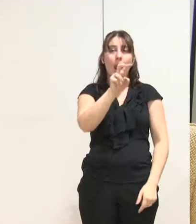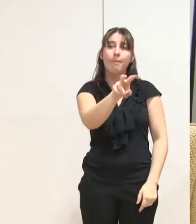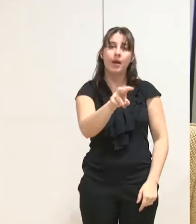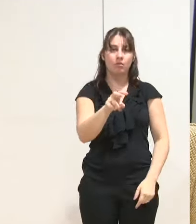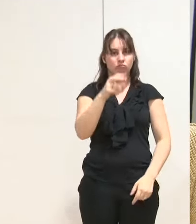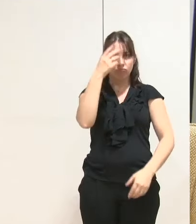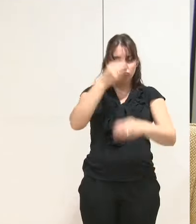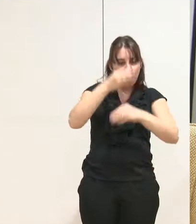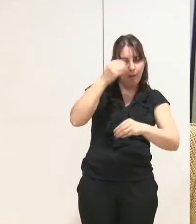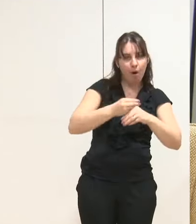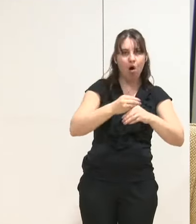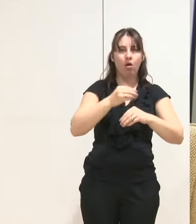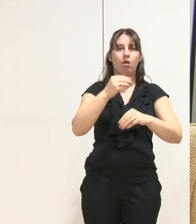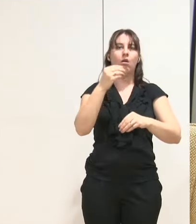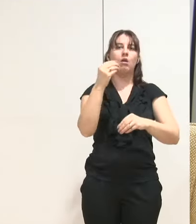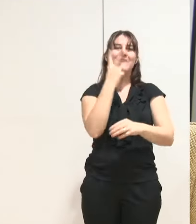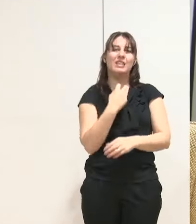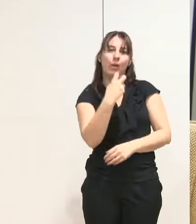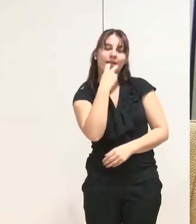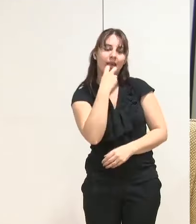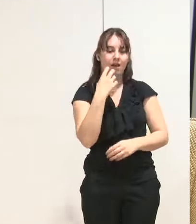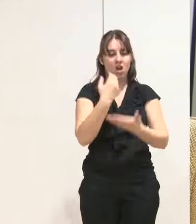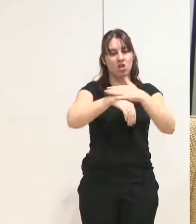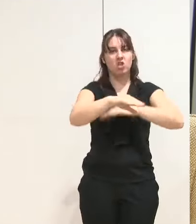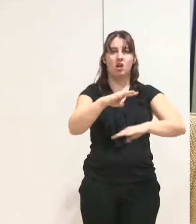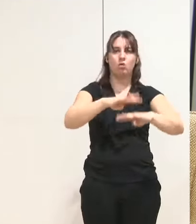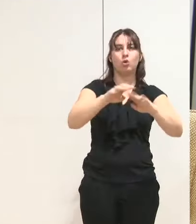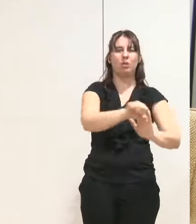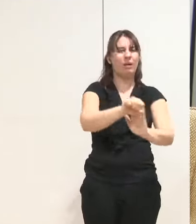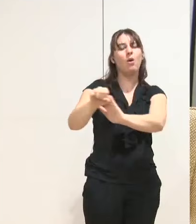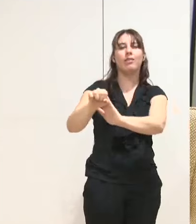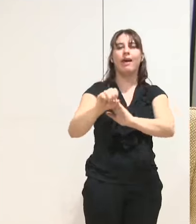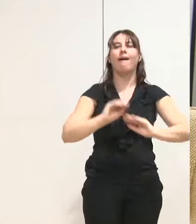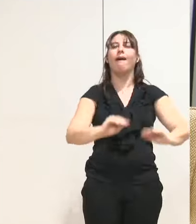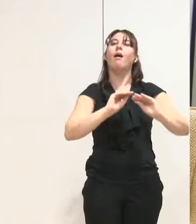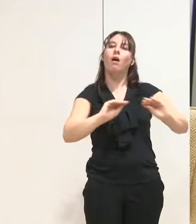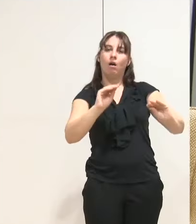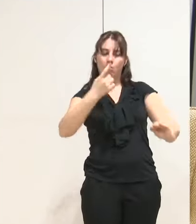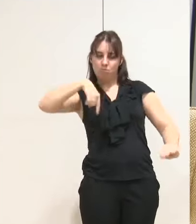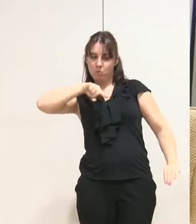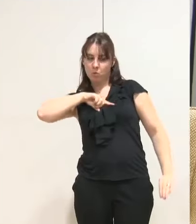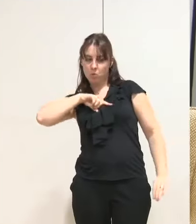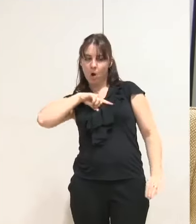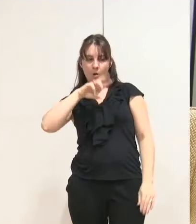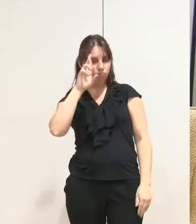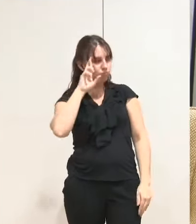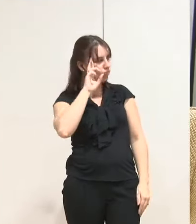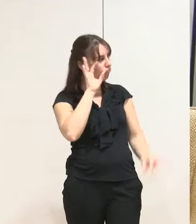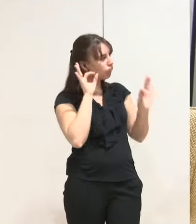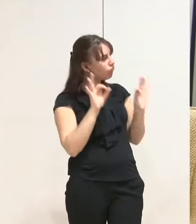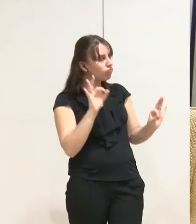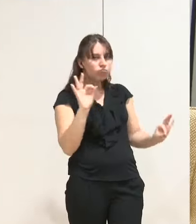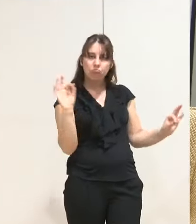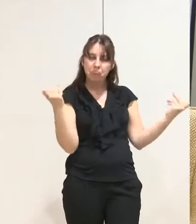citoyenneté en secteur zone de sécurité prioritaire semble avoir une action qui qui a notre sens tout à fait